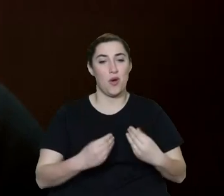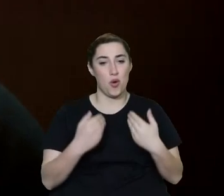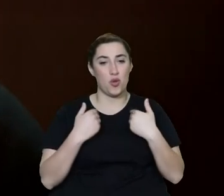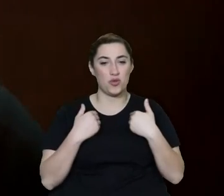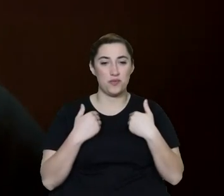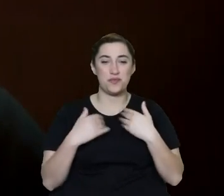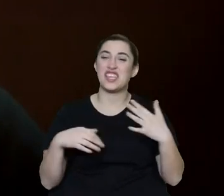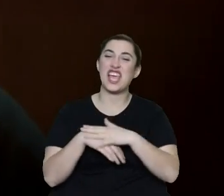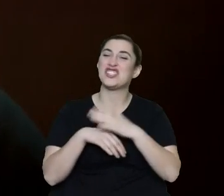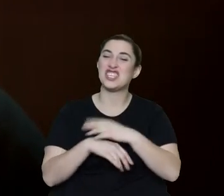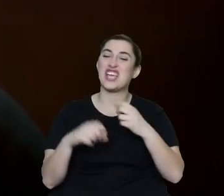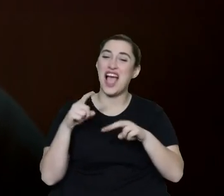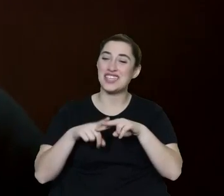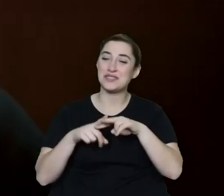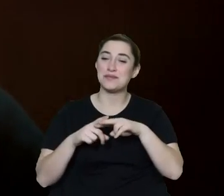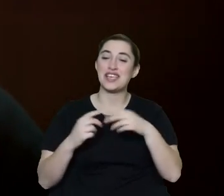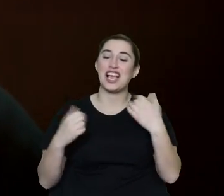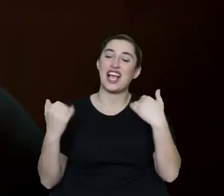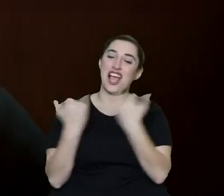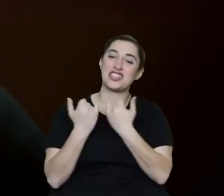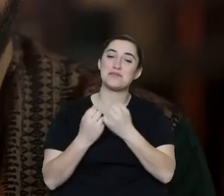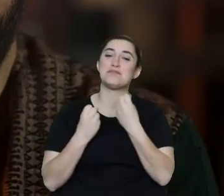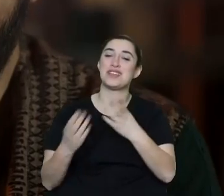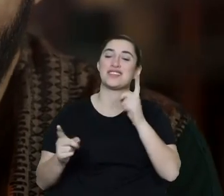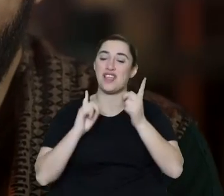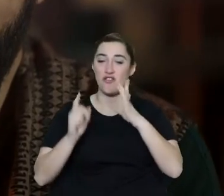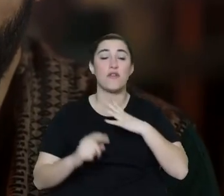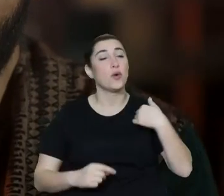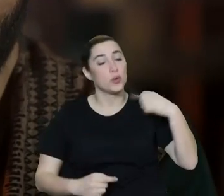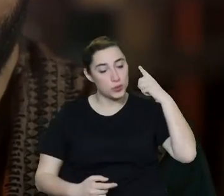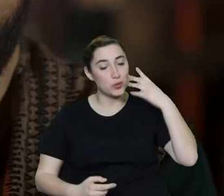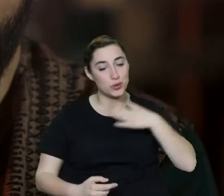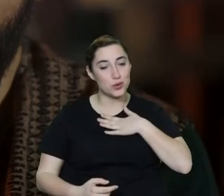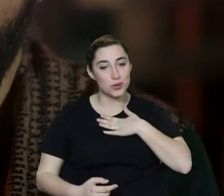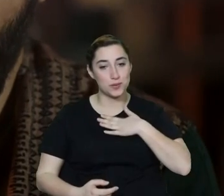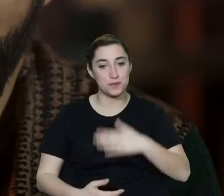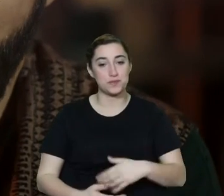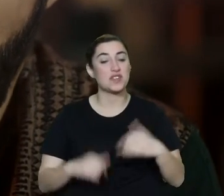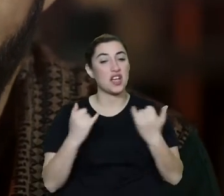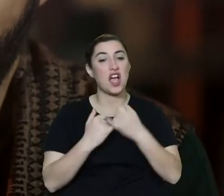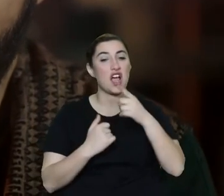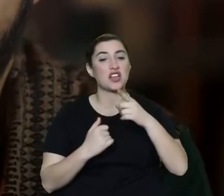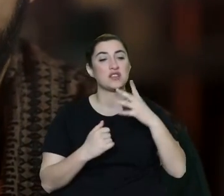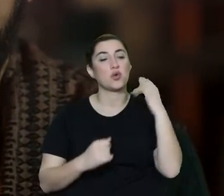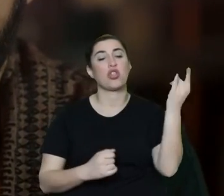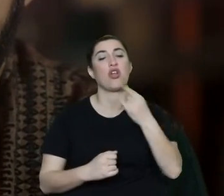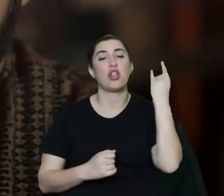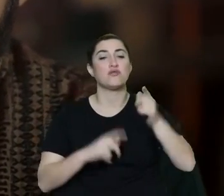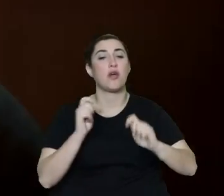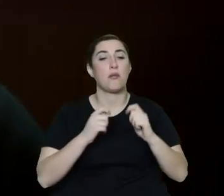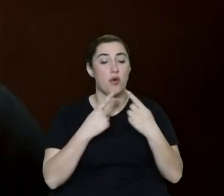Keçeci Azmi ile kardeşinin miras davası vardır. İşittim şeyhim. kardeşim Berduş'tur